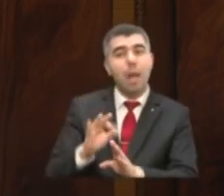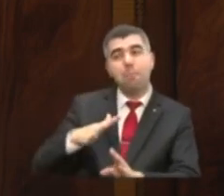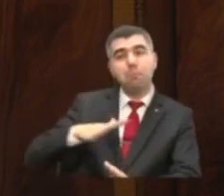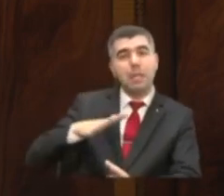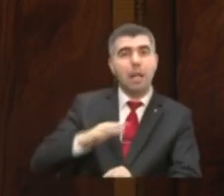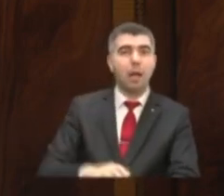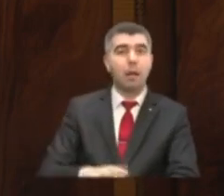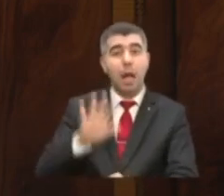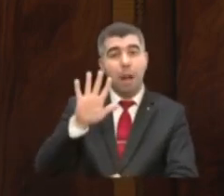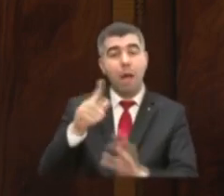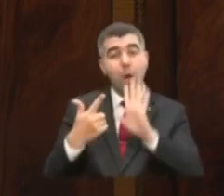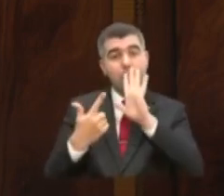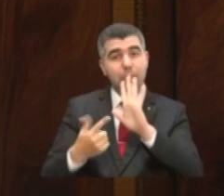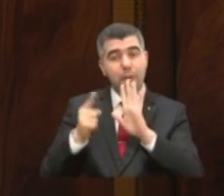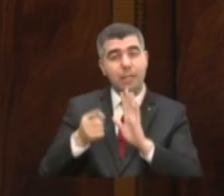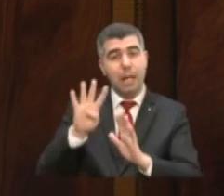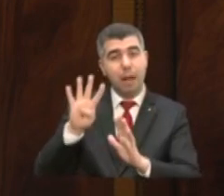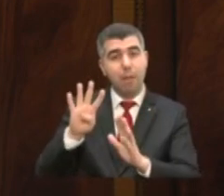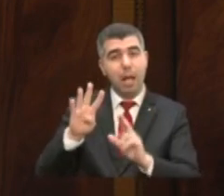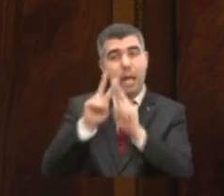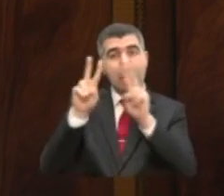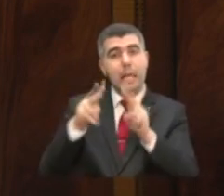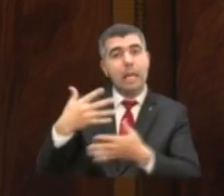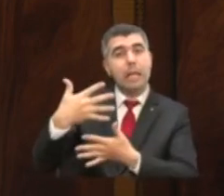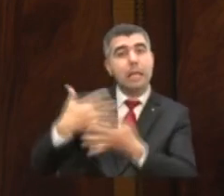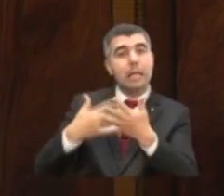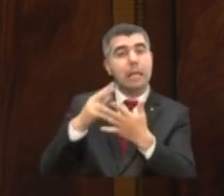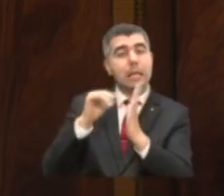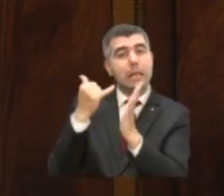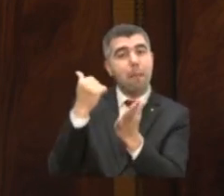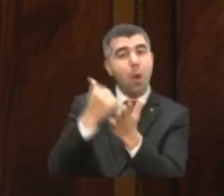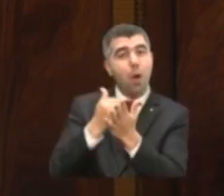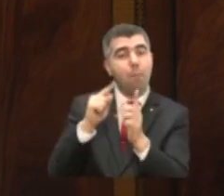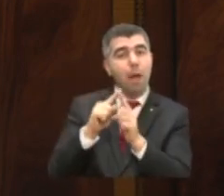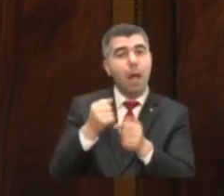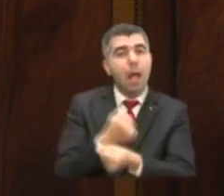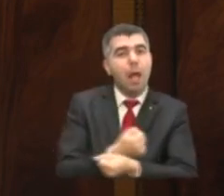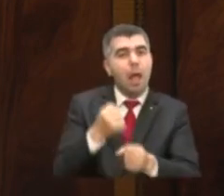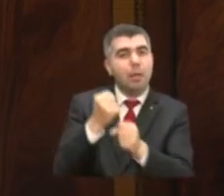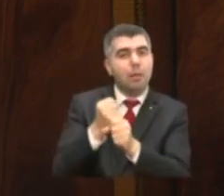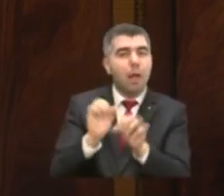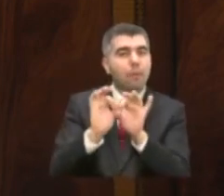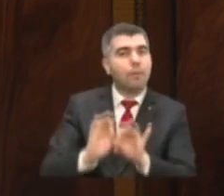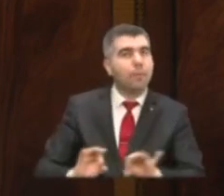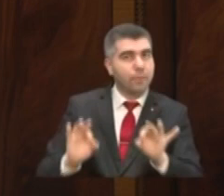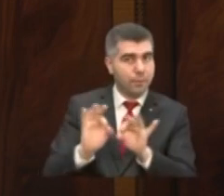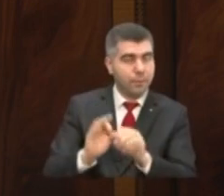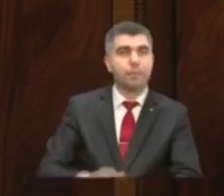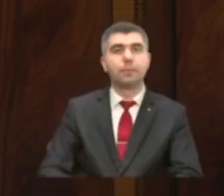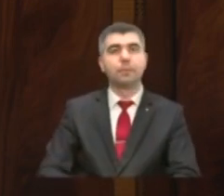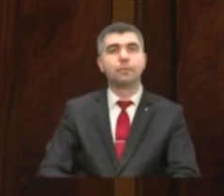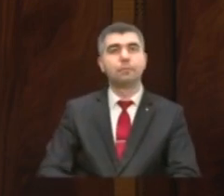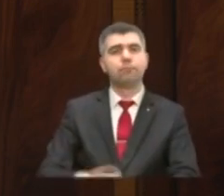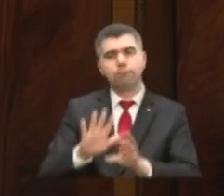و 74.4 من حاملي الشهادات معطلين منهم. بمعنى، وهنا أتساءل